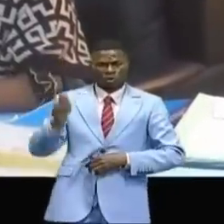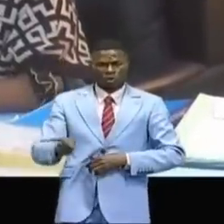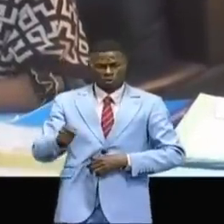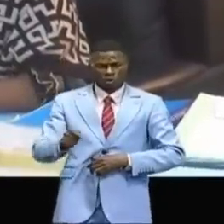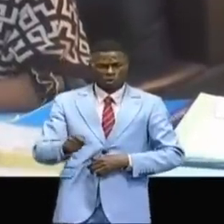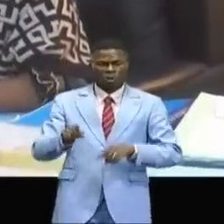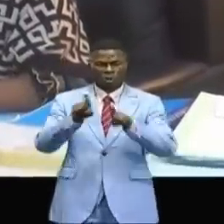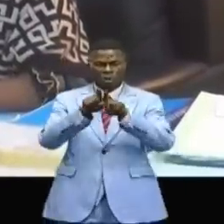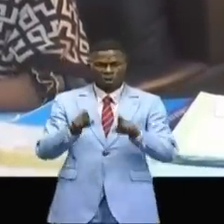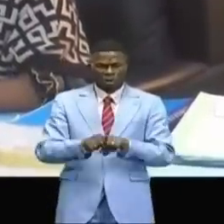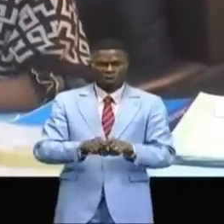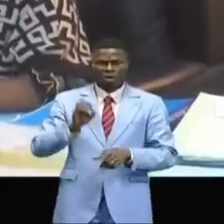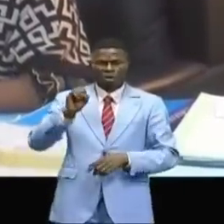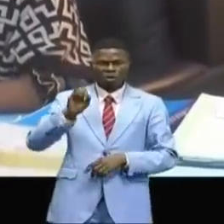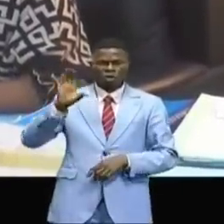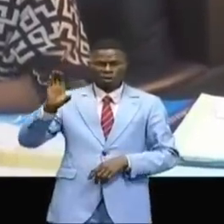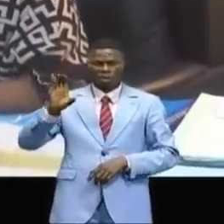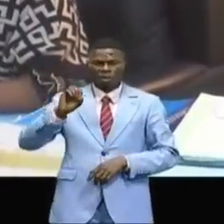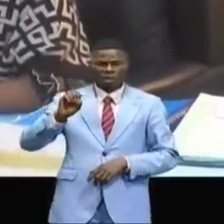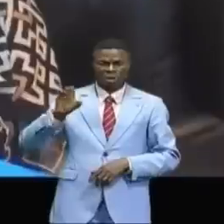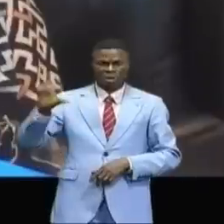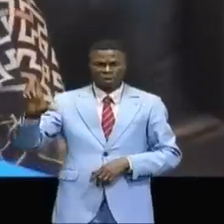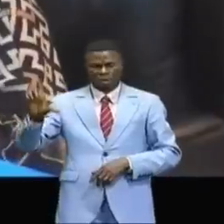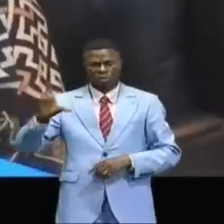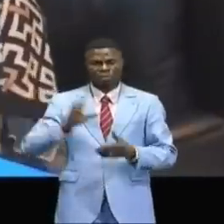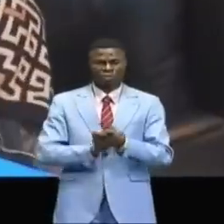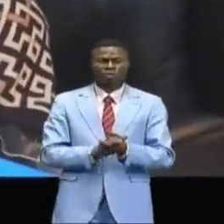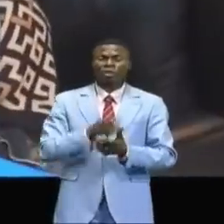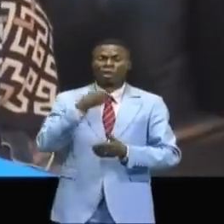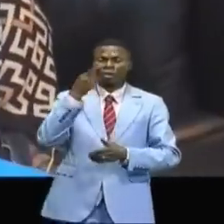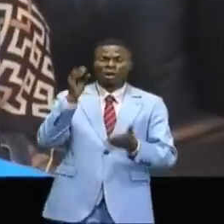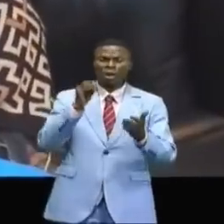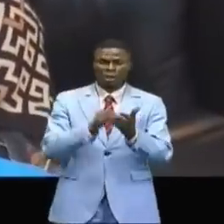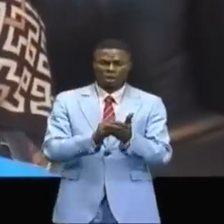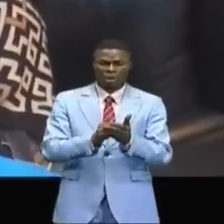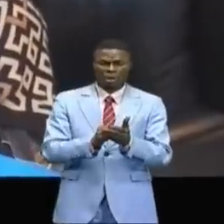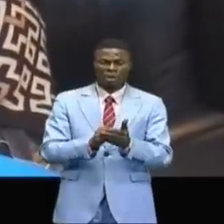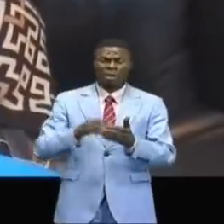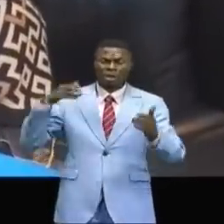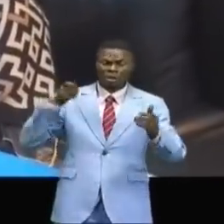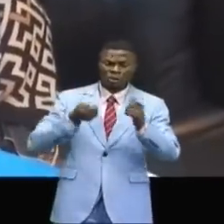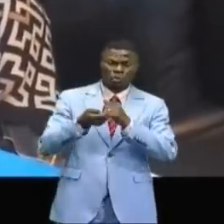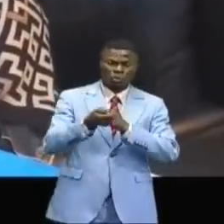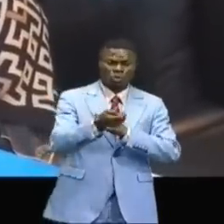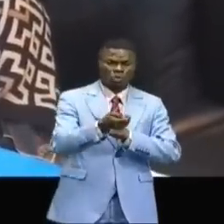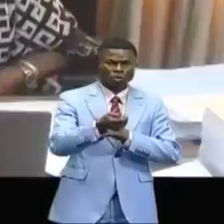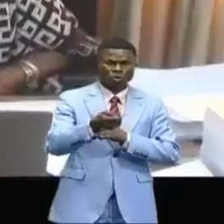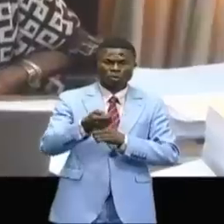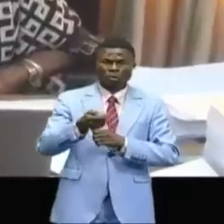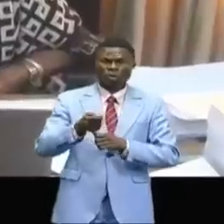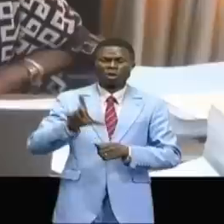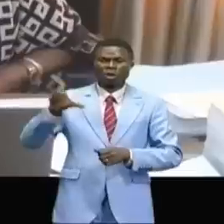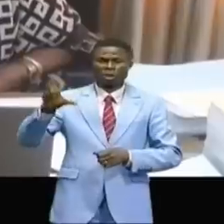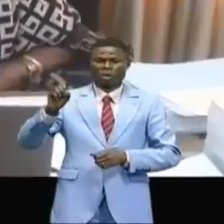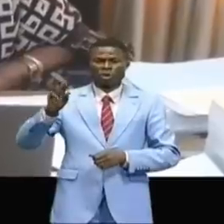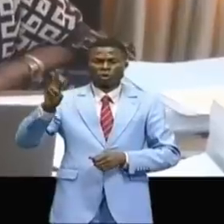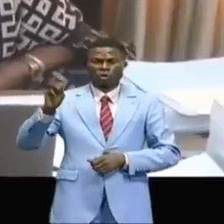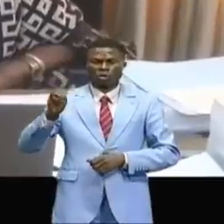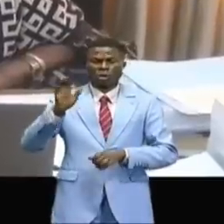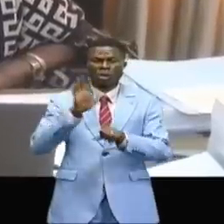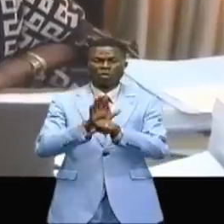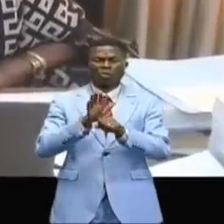bastion des LOC-LOC. Il a été aussi fait mention des derniers massacres, notamment celui des Loumé, où une dizaine